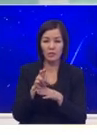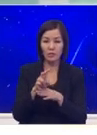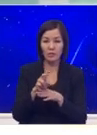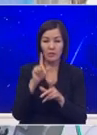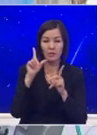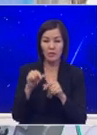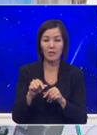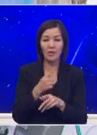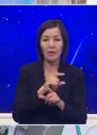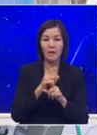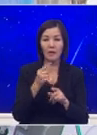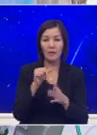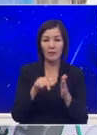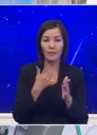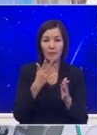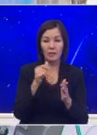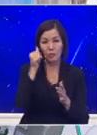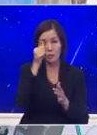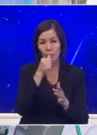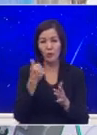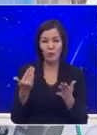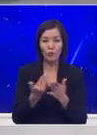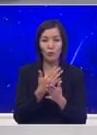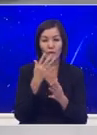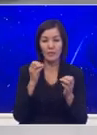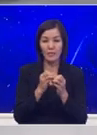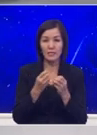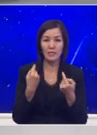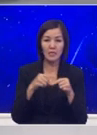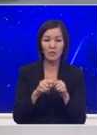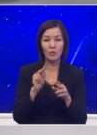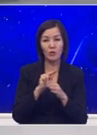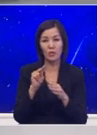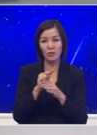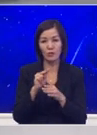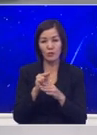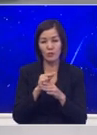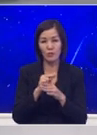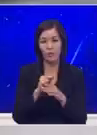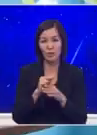медучреждения за полтора года внедри но 10 новых технологий лечения кардиологических болезней